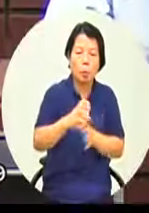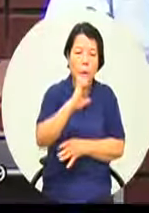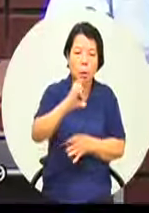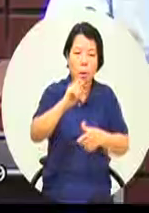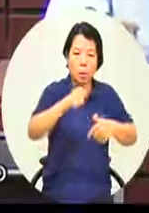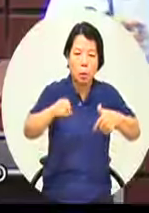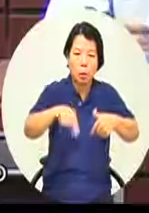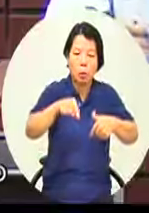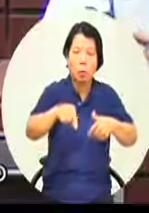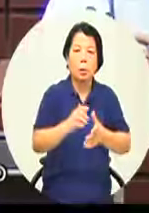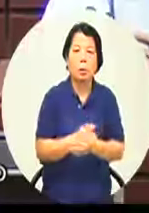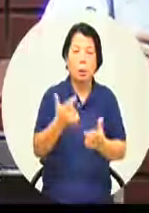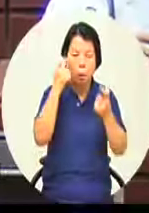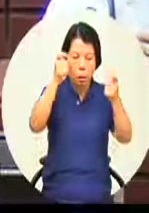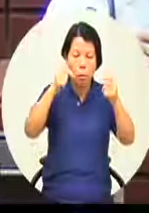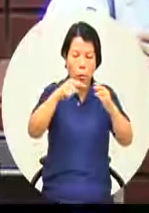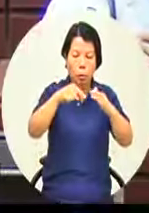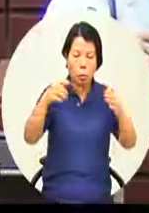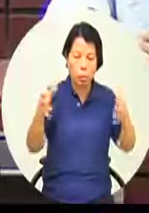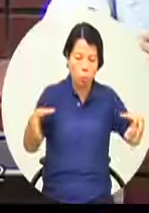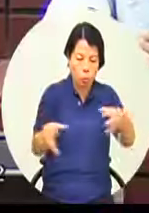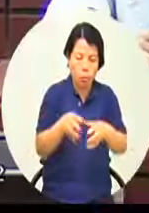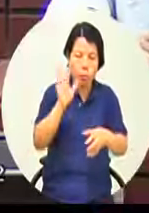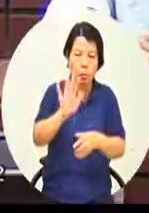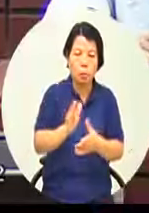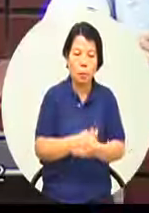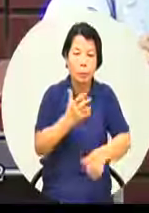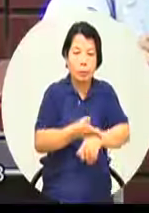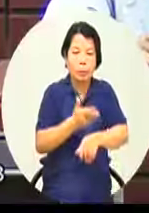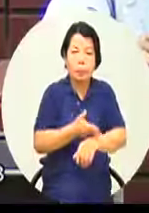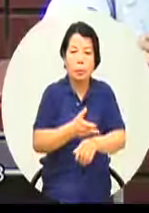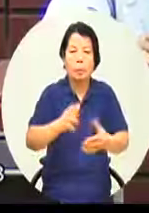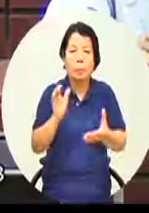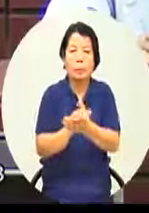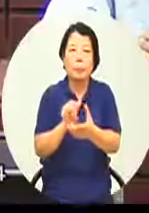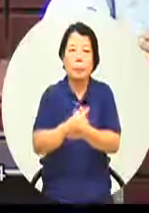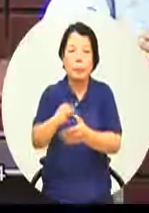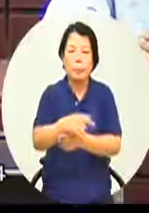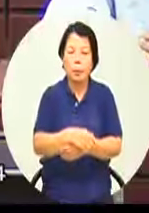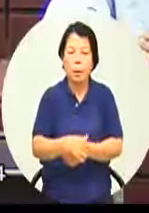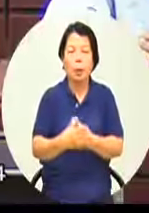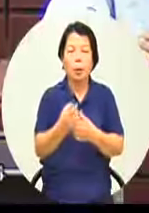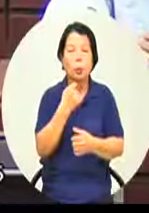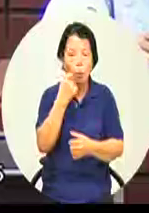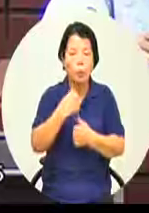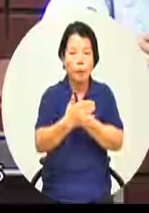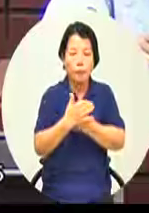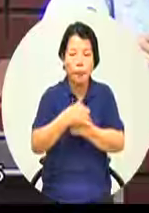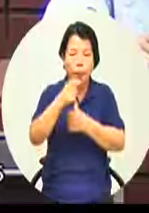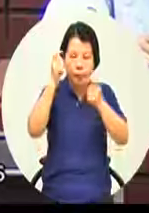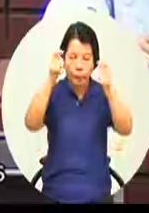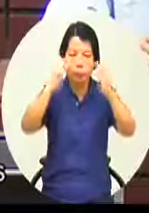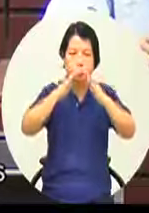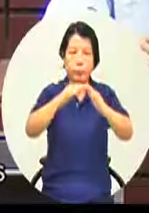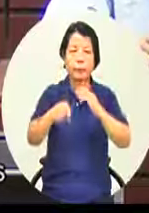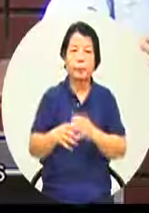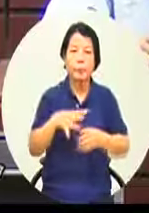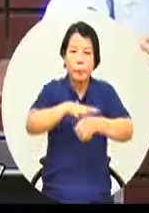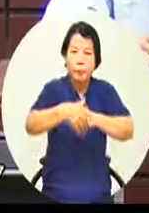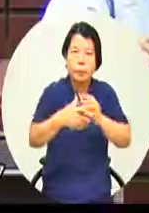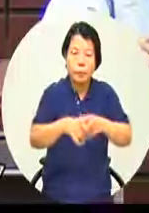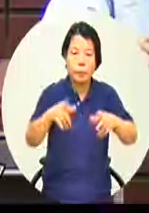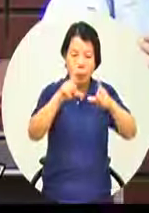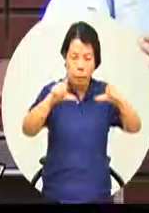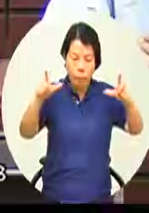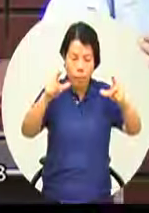想我们有很多科技界的一些朋友，他们很愿意来帮忙我高雄。所以说，包括一些大学的教